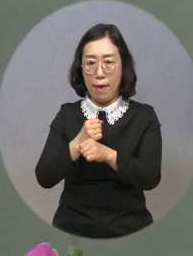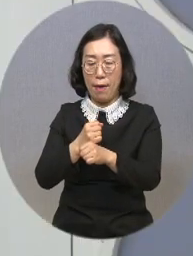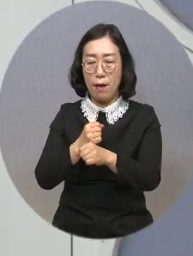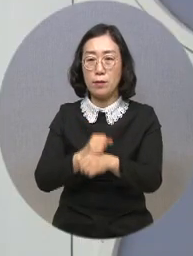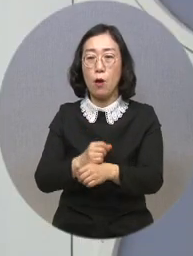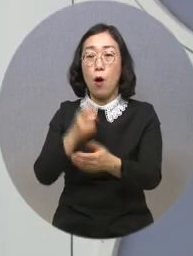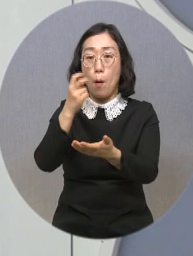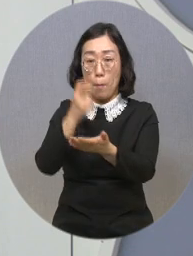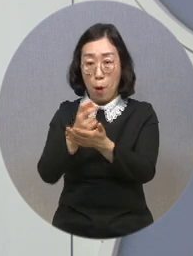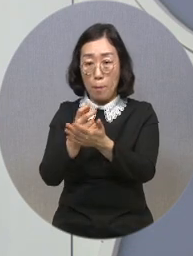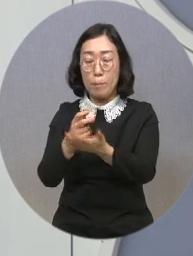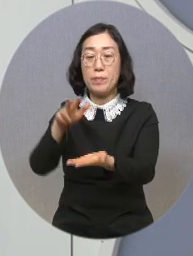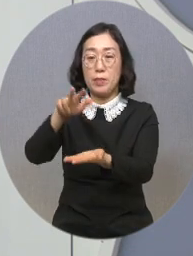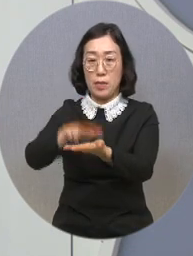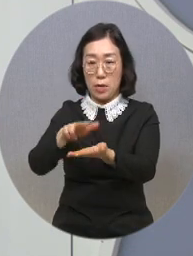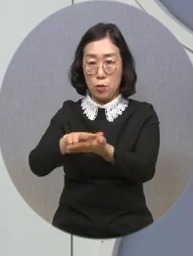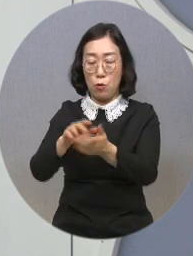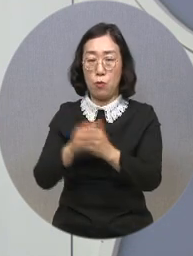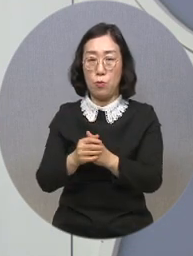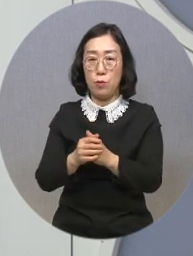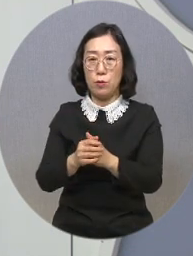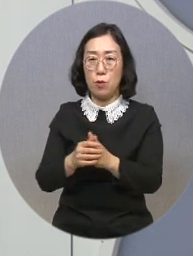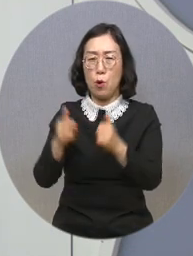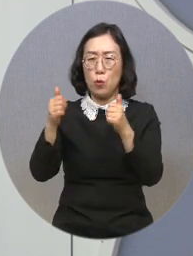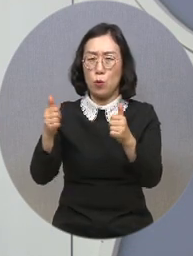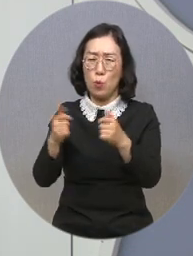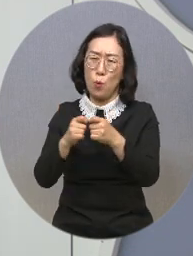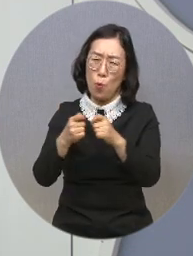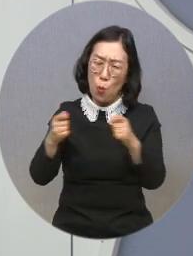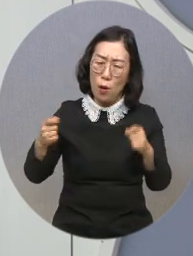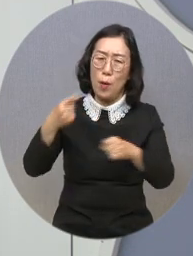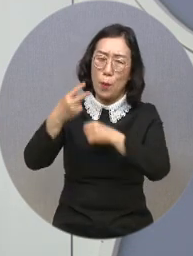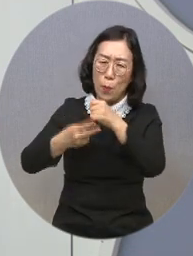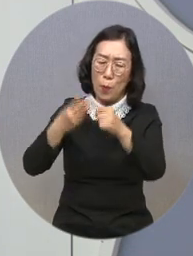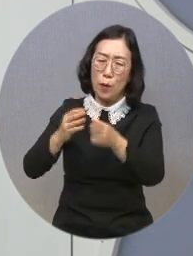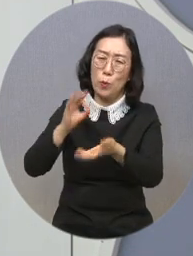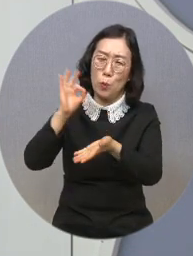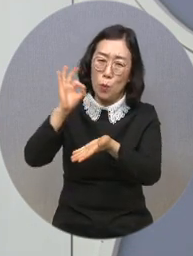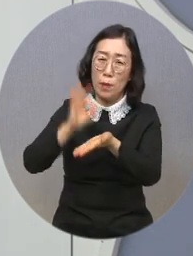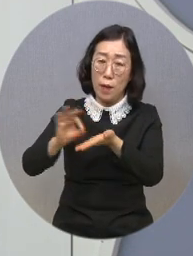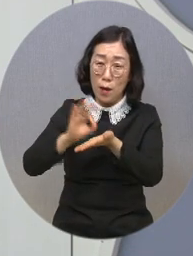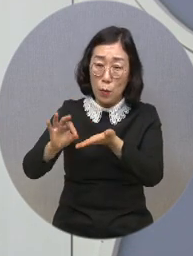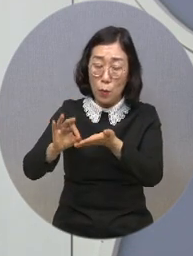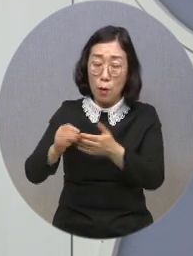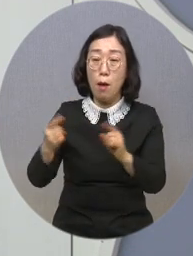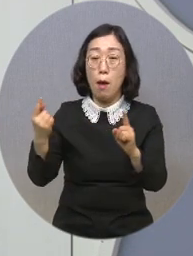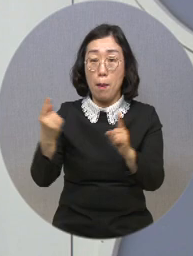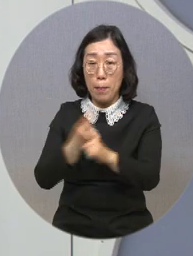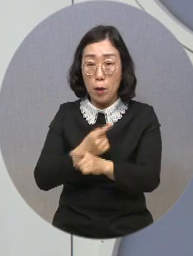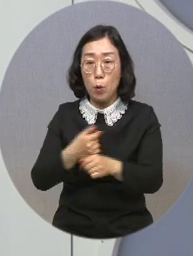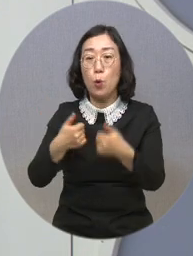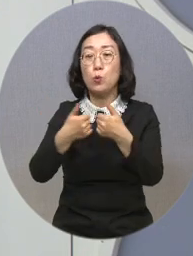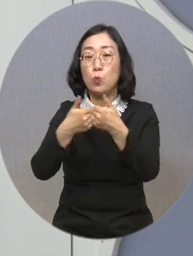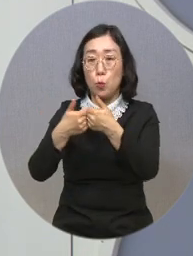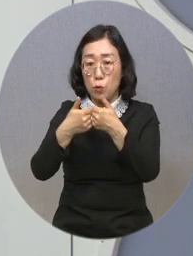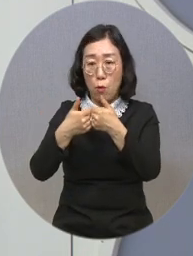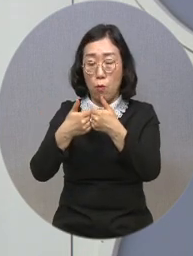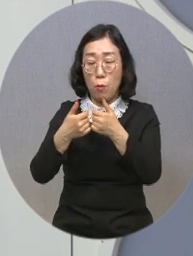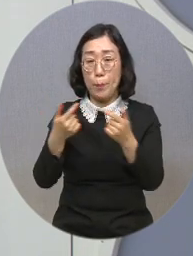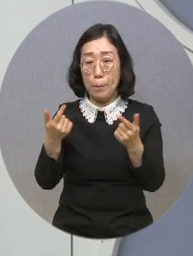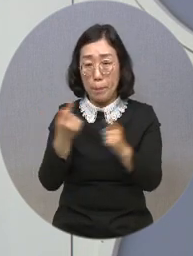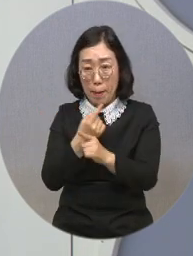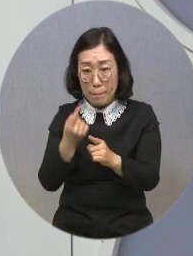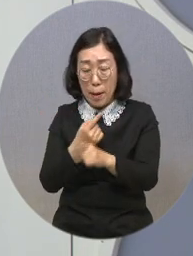그래가지고 상당한 분들이 소송으로 오랜 시간과 비용을 안 들이고 의료 분쟁을 할 수 있는 분쟁원 일도